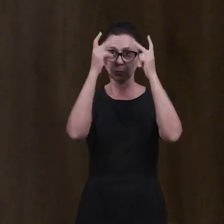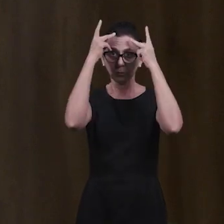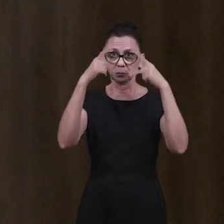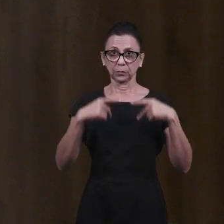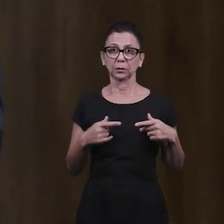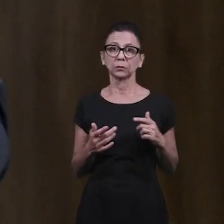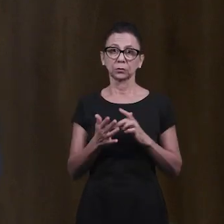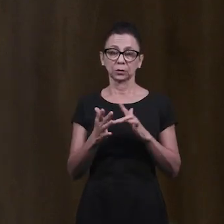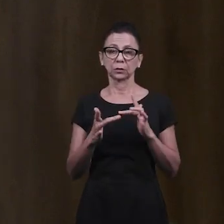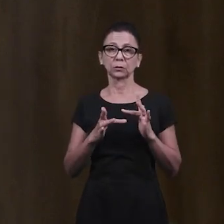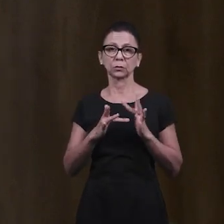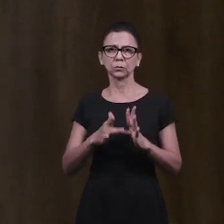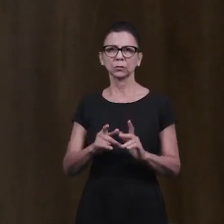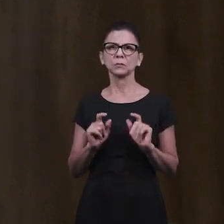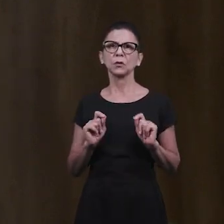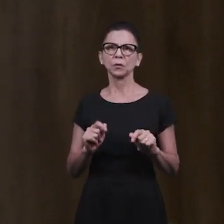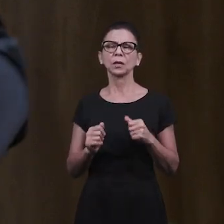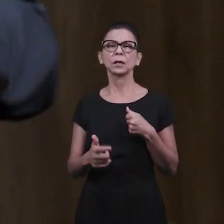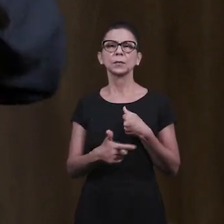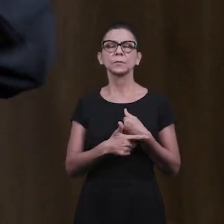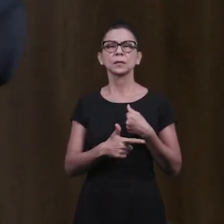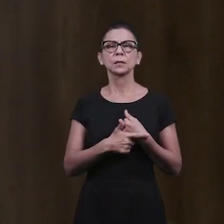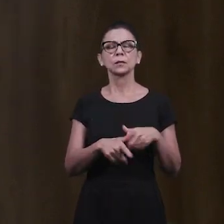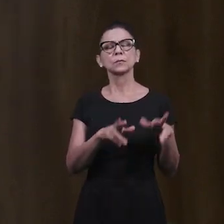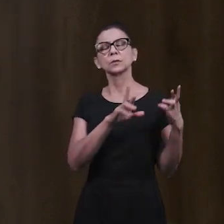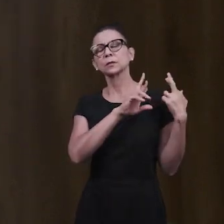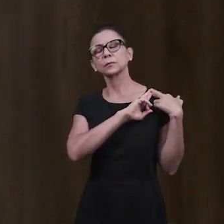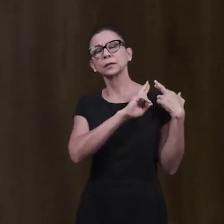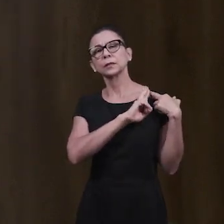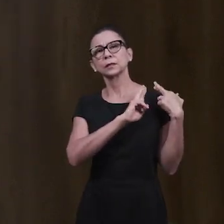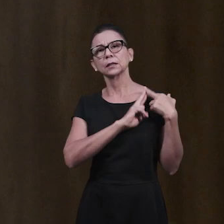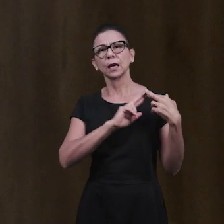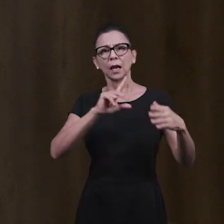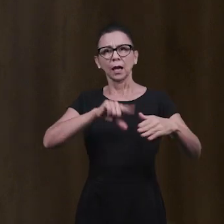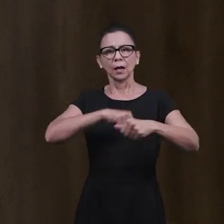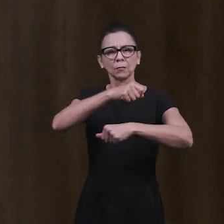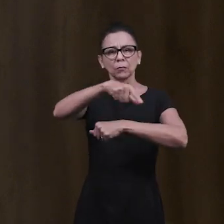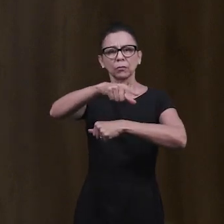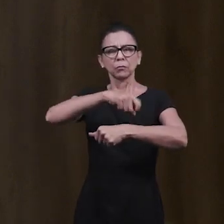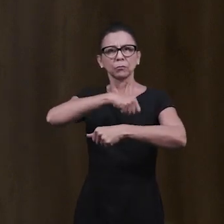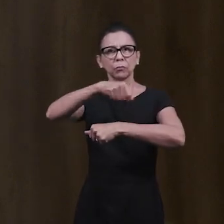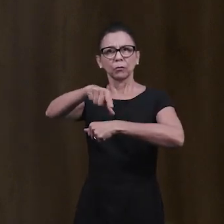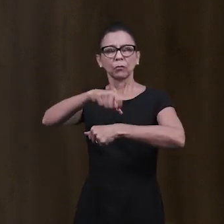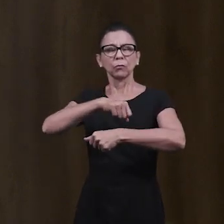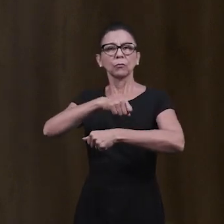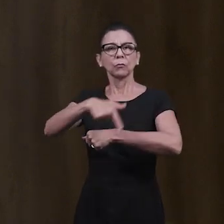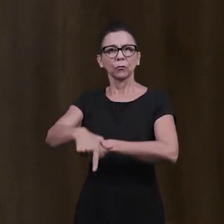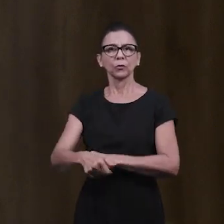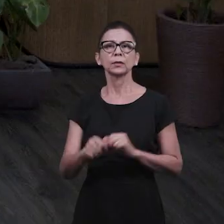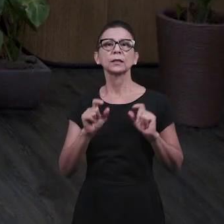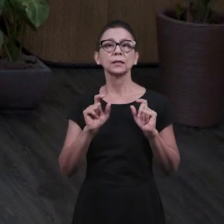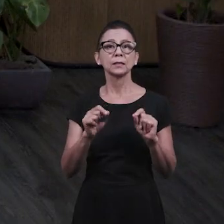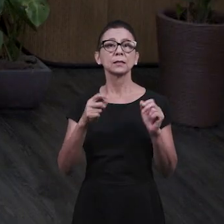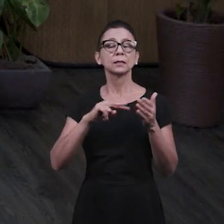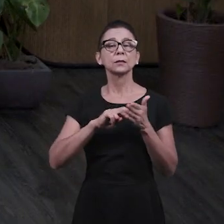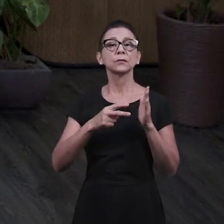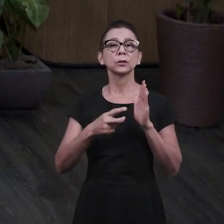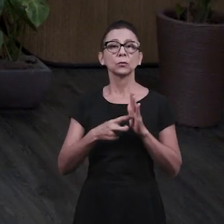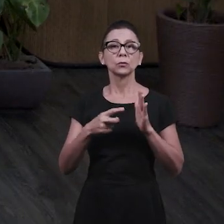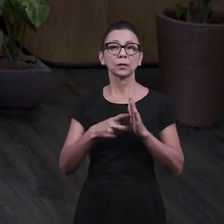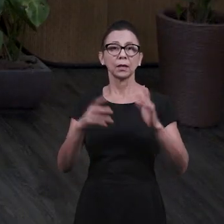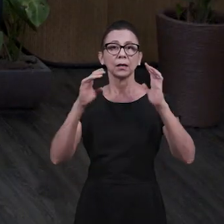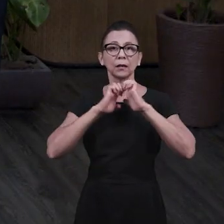lancer la sémence, prêcher la parole, laisser l'évangile, les bonnes nouvelles du salut.